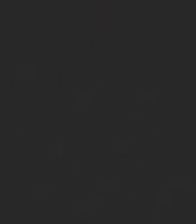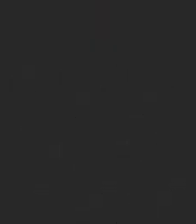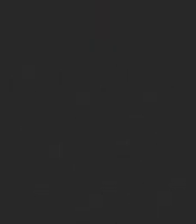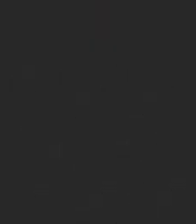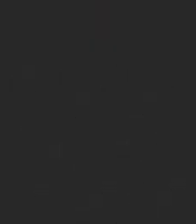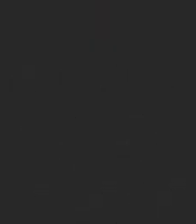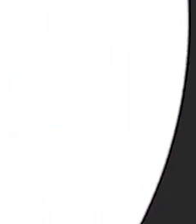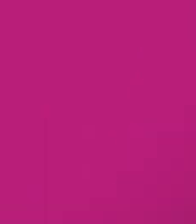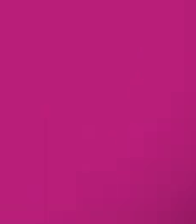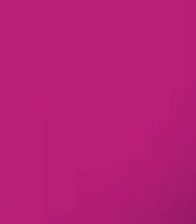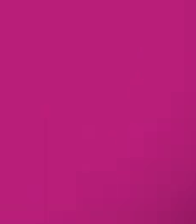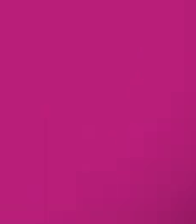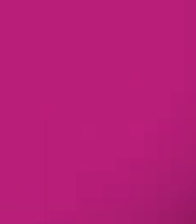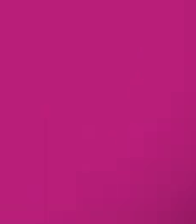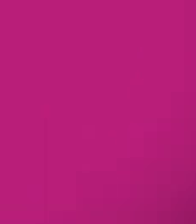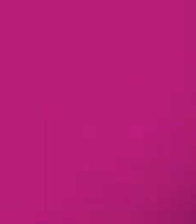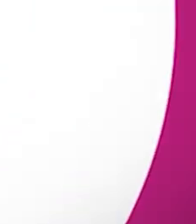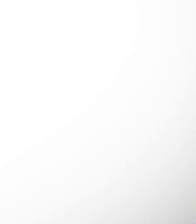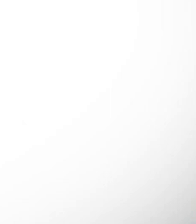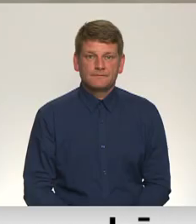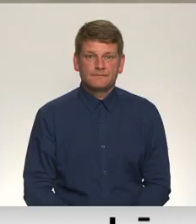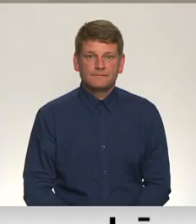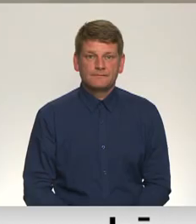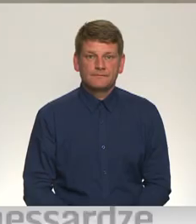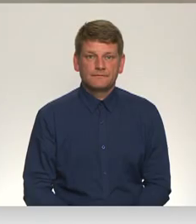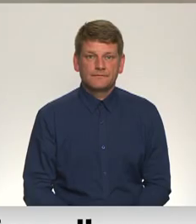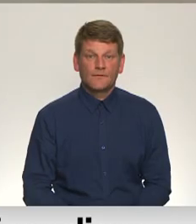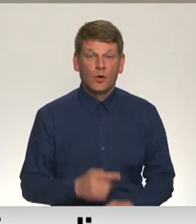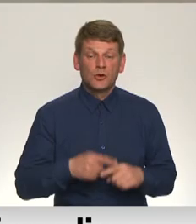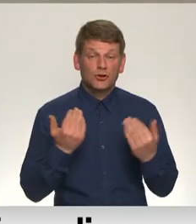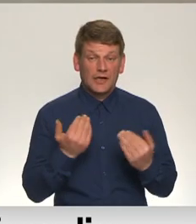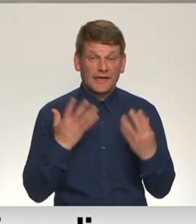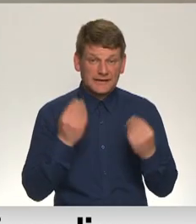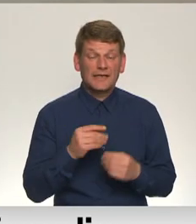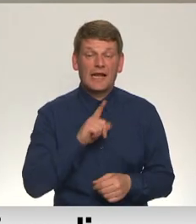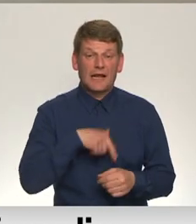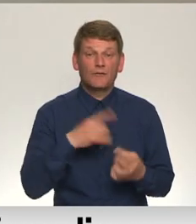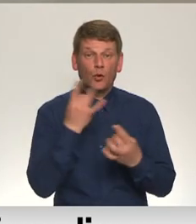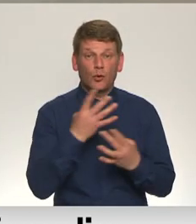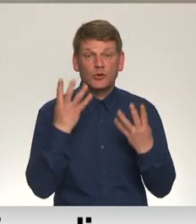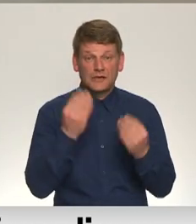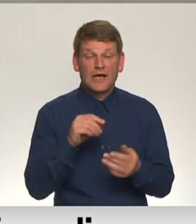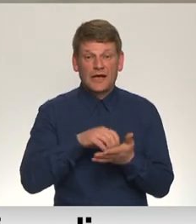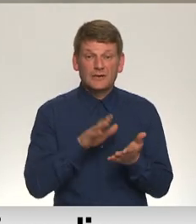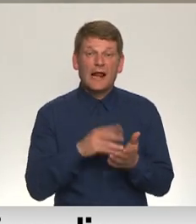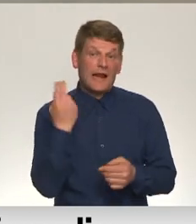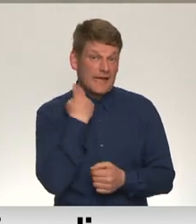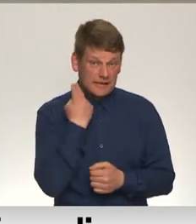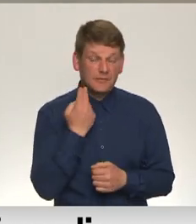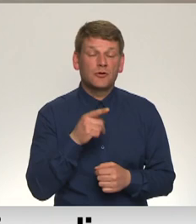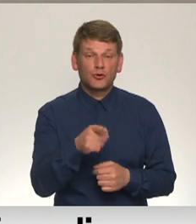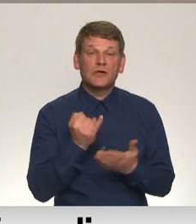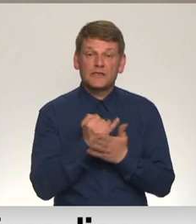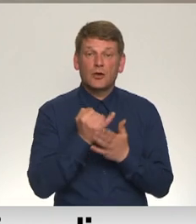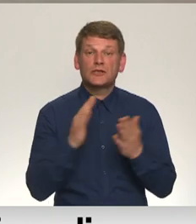Re, viss ēters ir te! Un šajās dienās Latvijas kultūras dienu atzīmēja arī Lielbritānijā. Šo